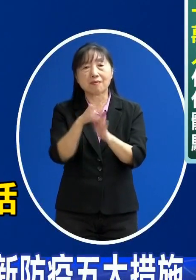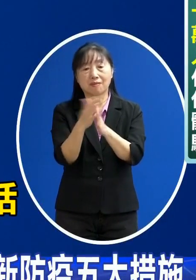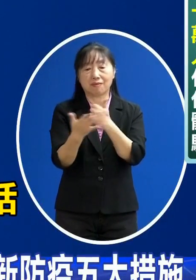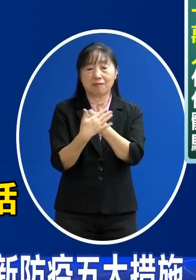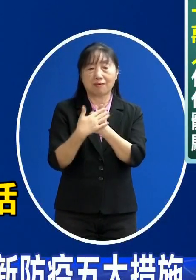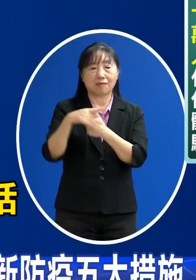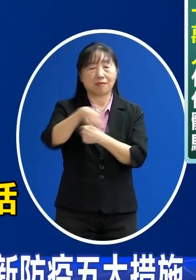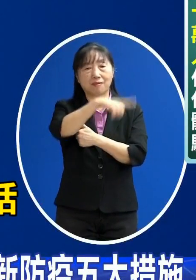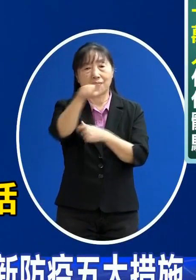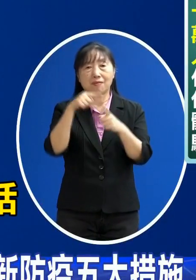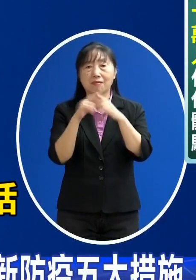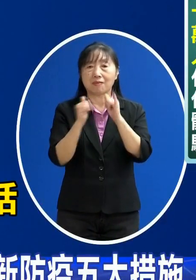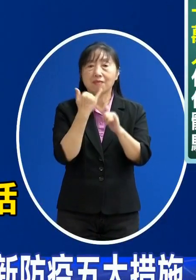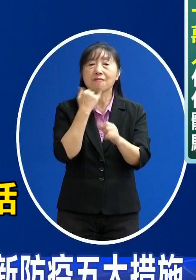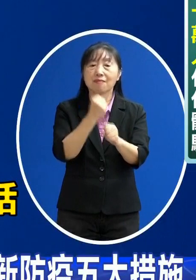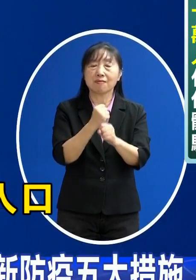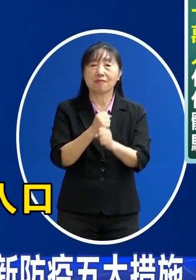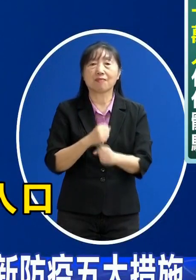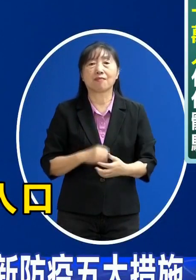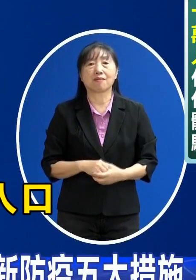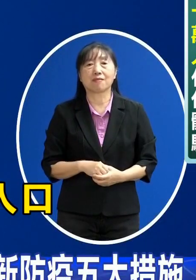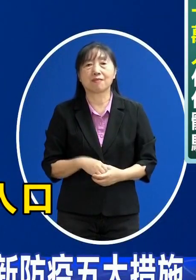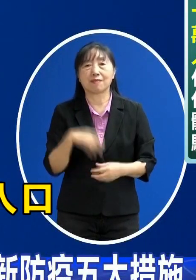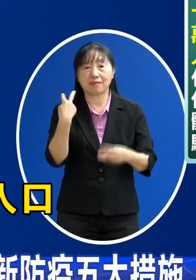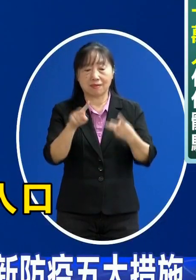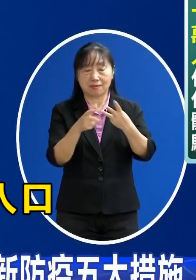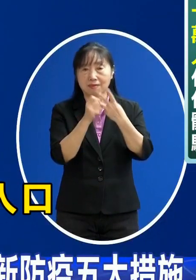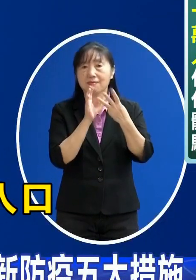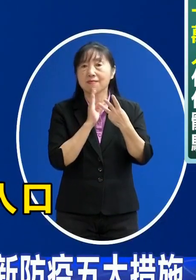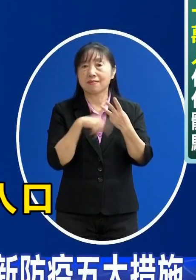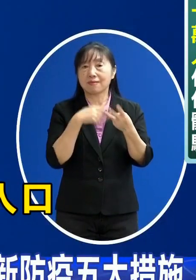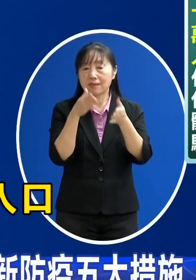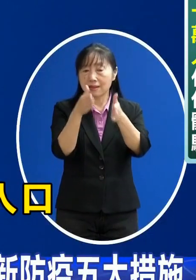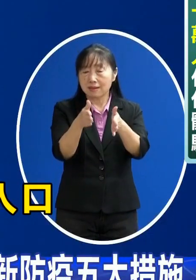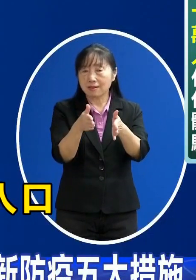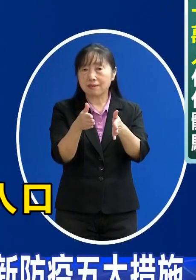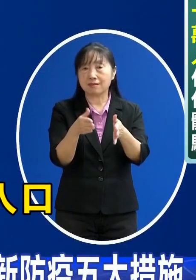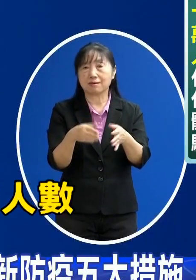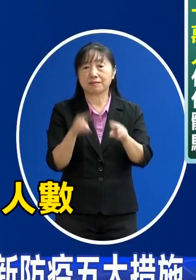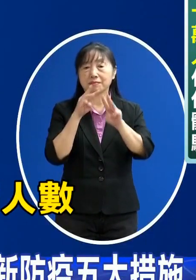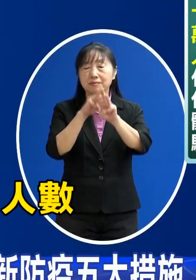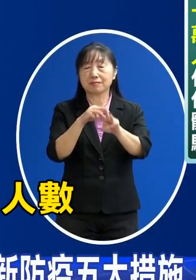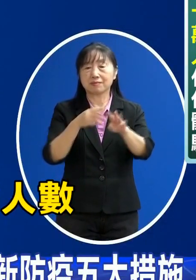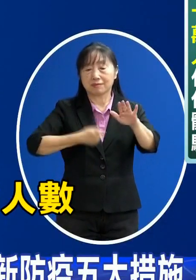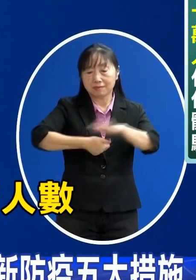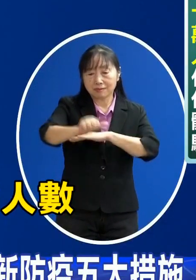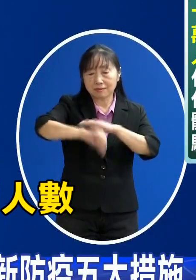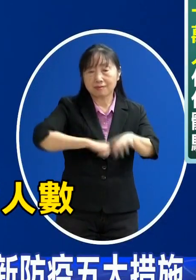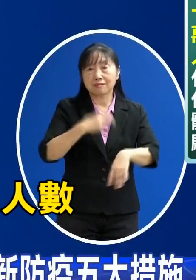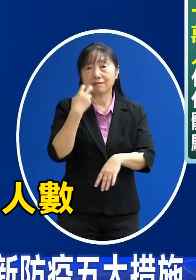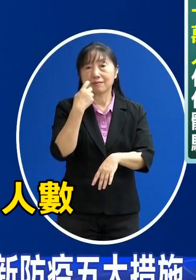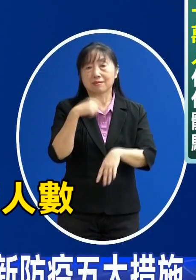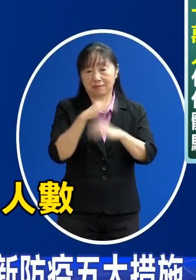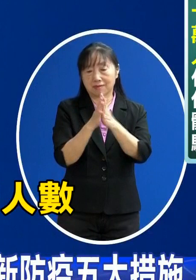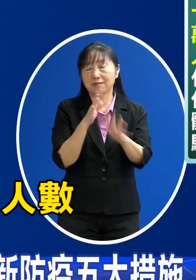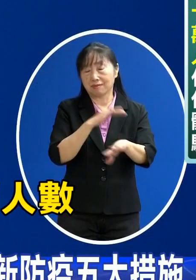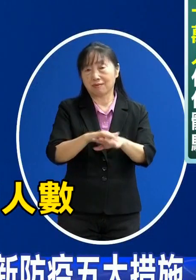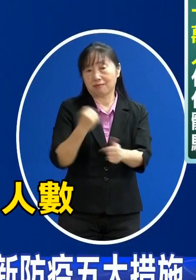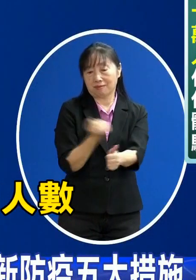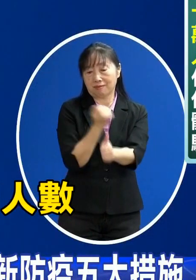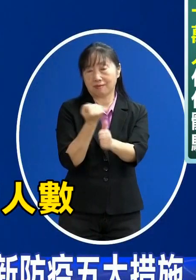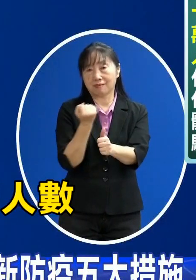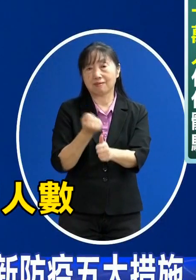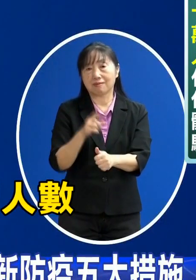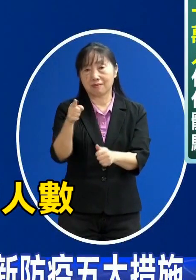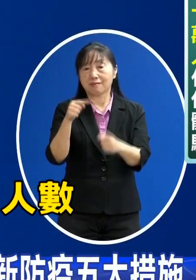第二个第三个部分的话，还是我们会强化这个管制出入口，那这个部分会采取一些容留